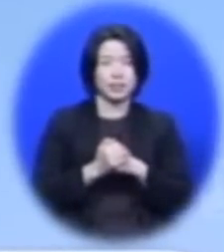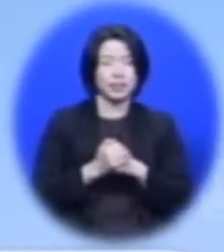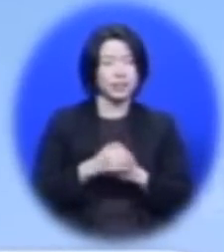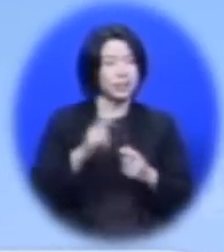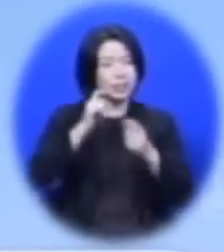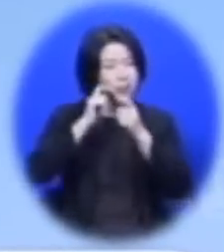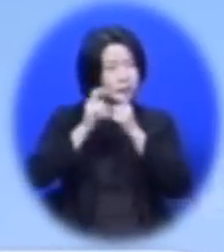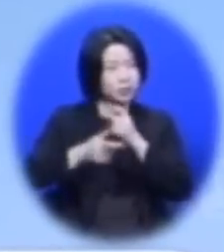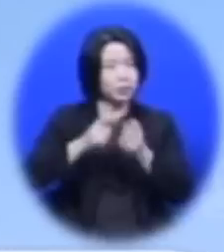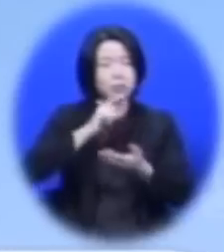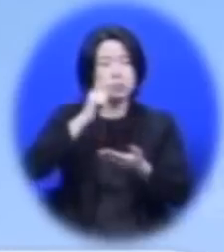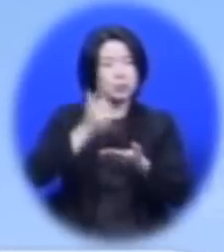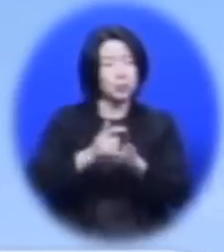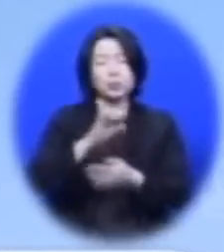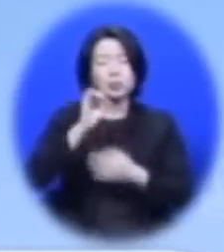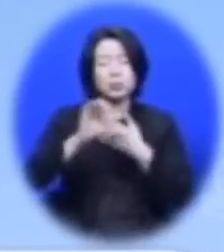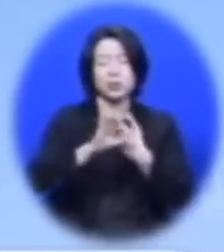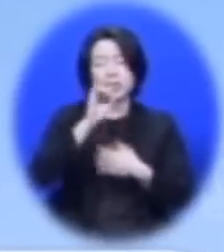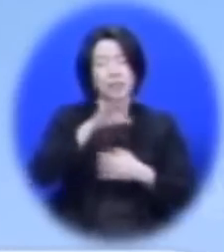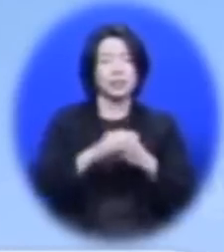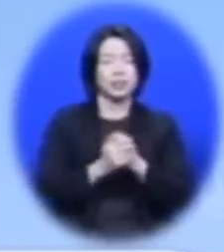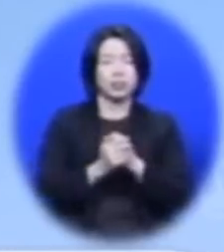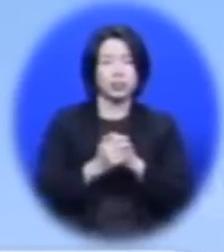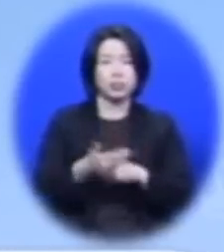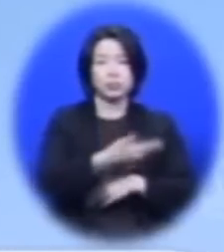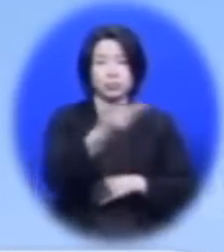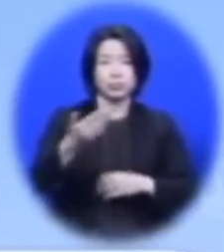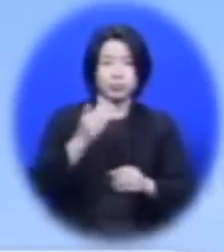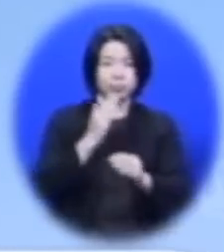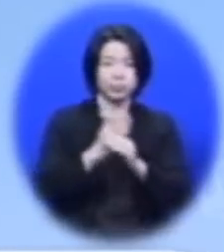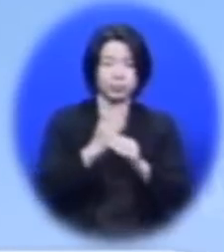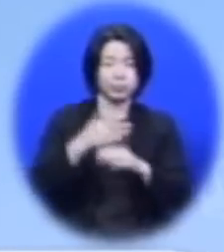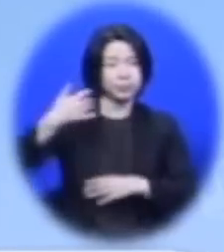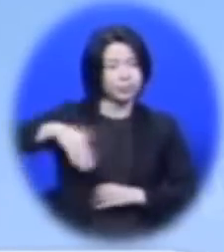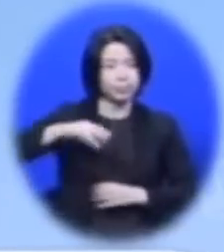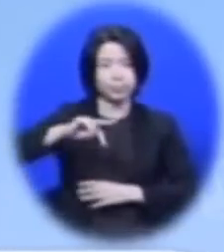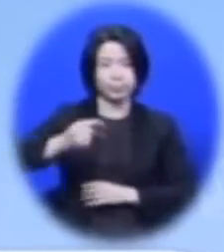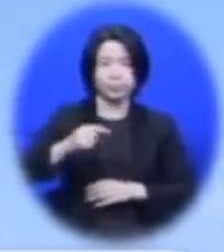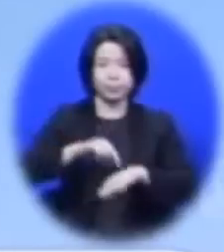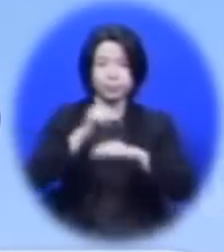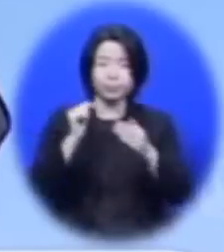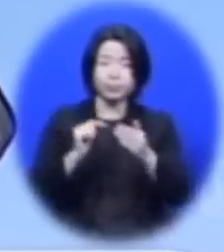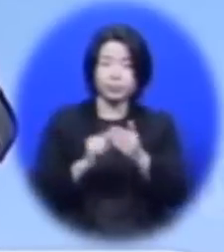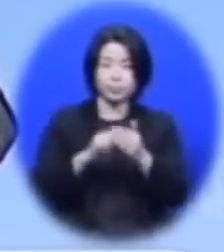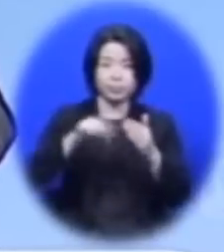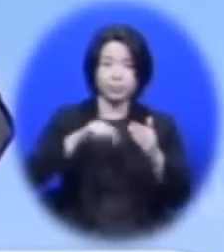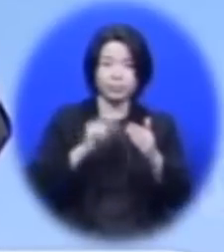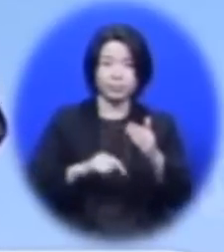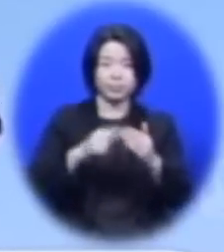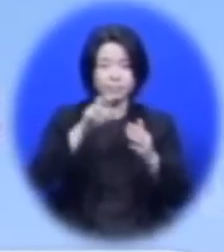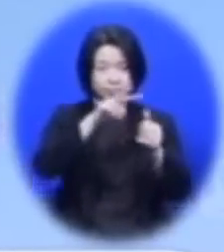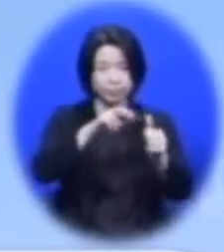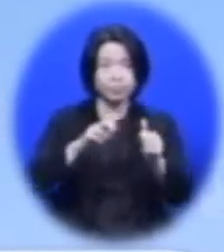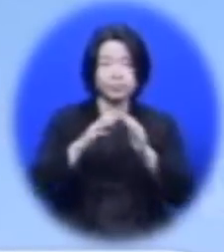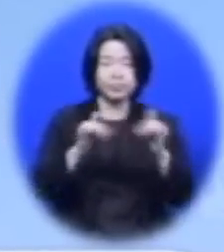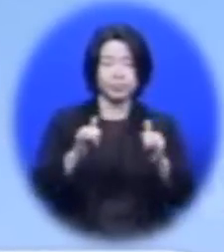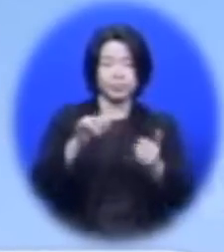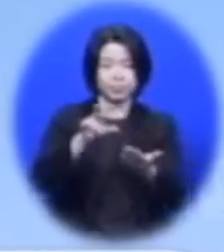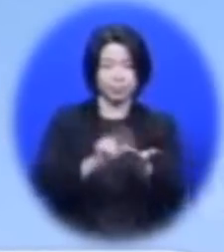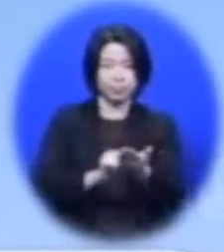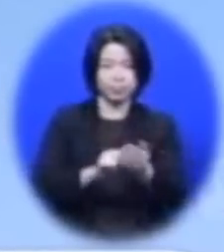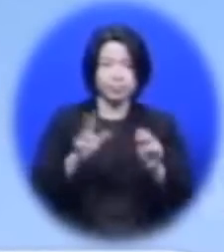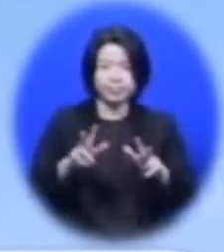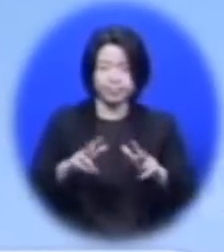속으면 안 됩니다. 여러분 중에 아직도 마음에 미운 사람의 문제가 지금 이렇게